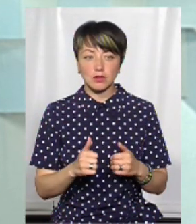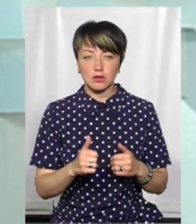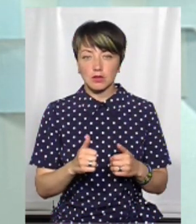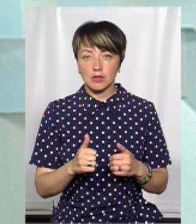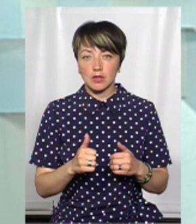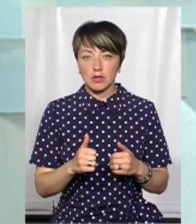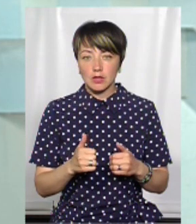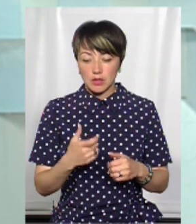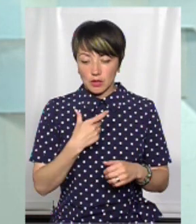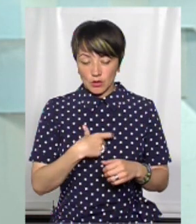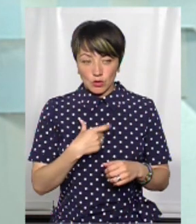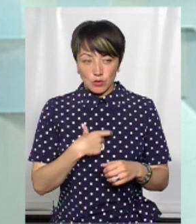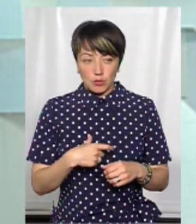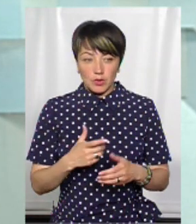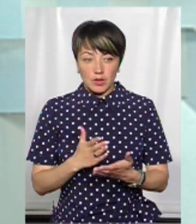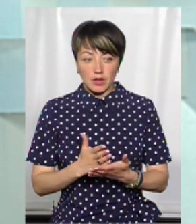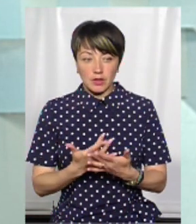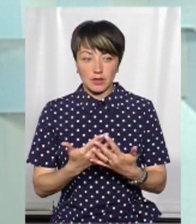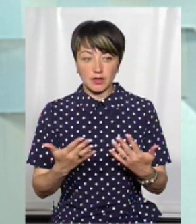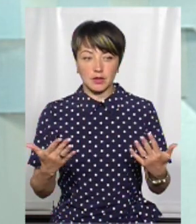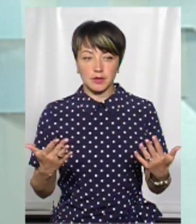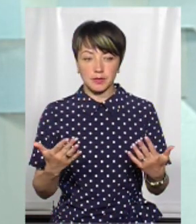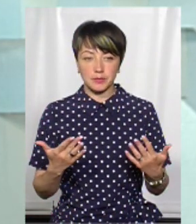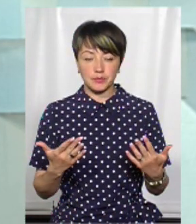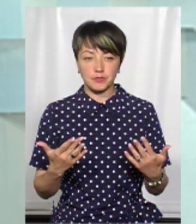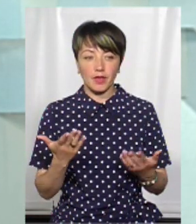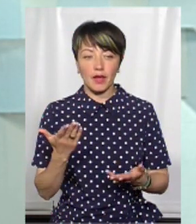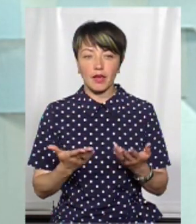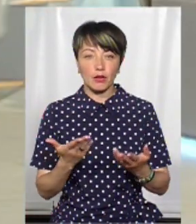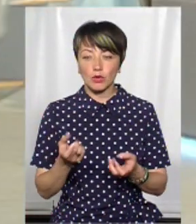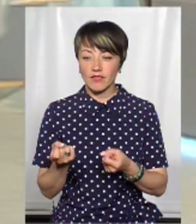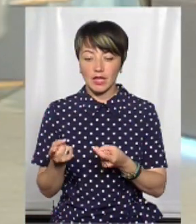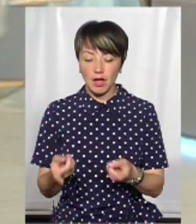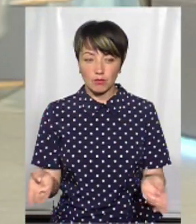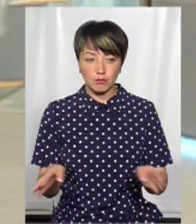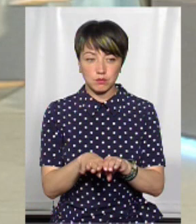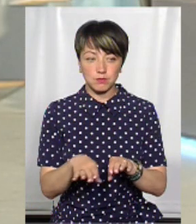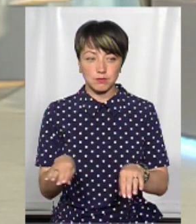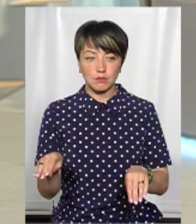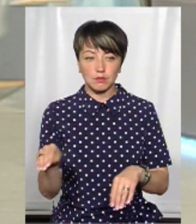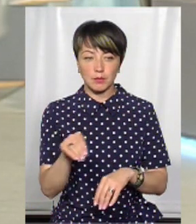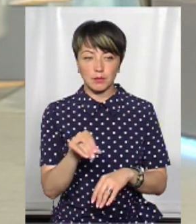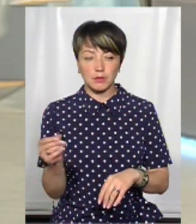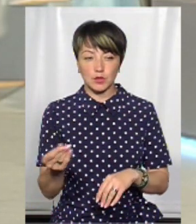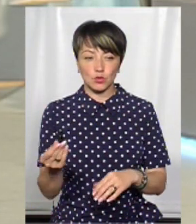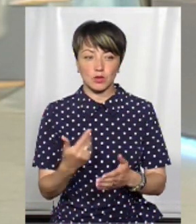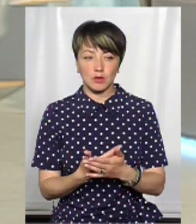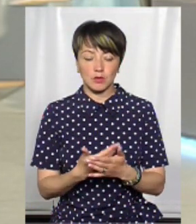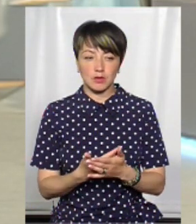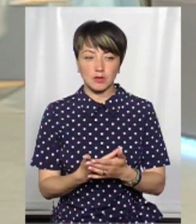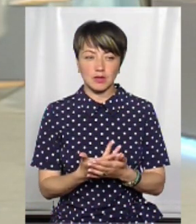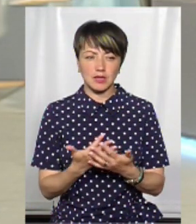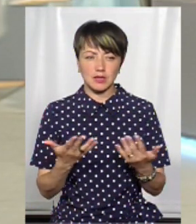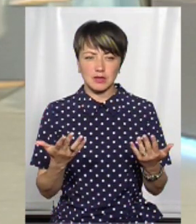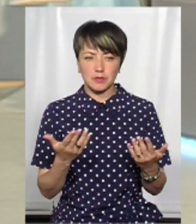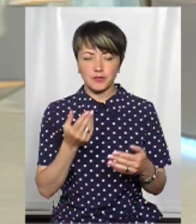носить відповідну мікрофлору. Ну, а якщо ще ми не викидаємо сміття, а зариваємо його в пісок, до прикладу, органіка,